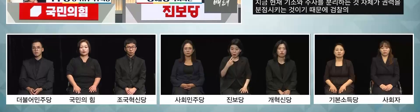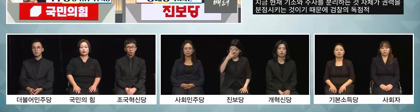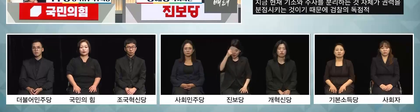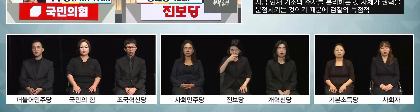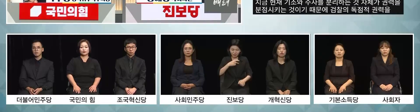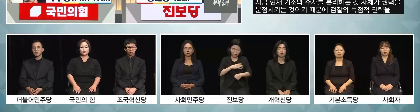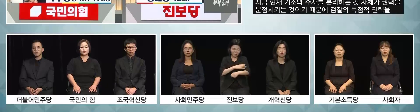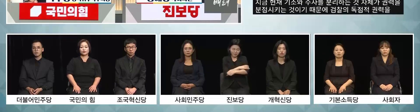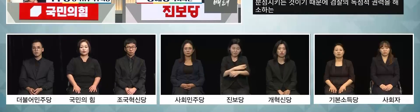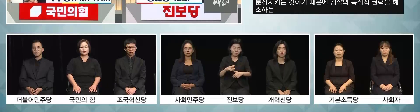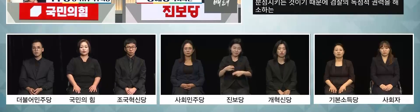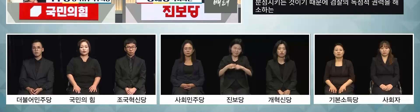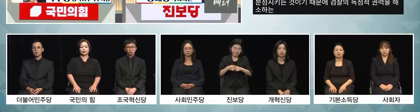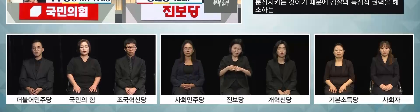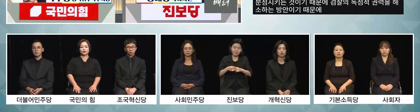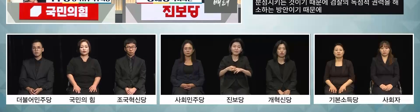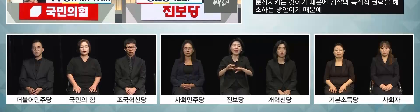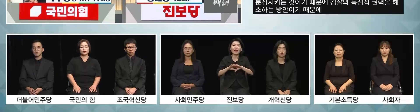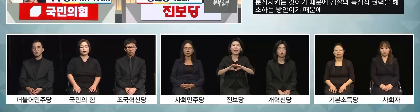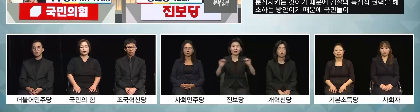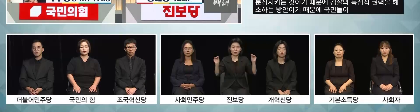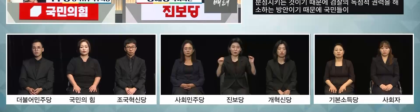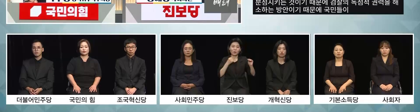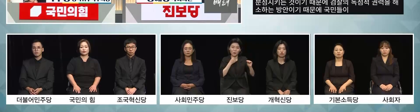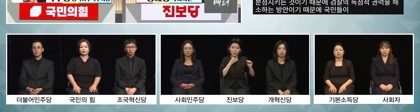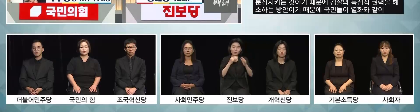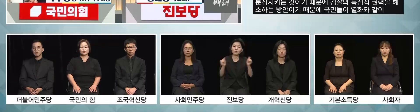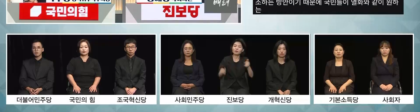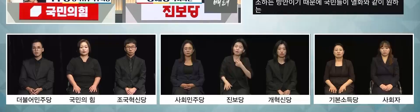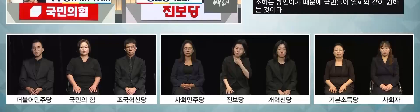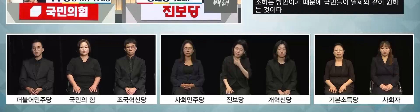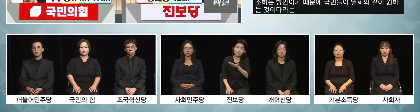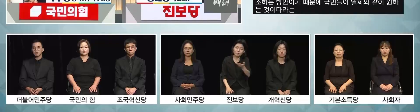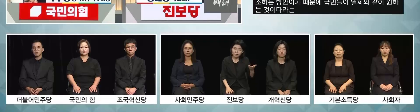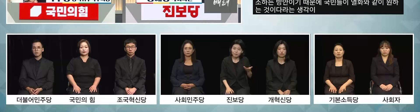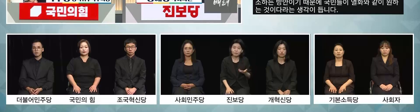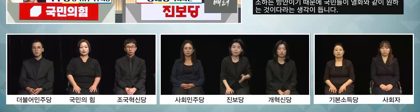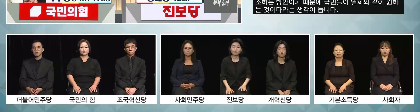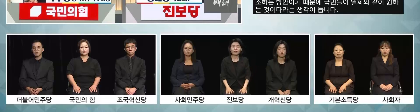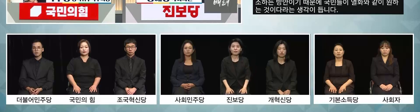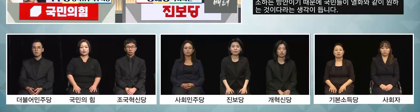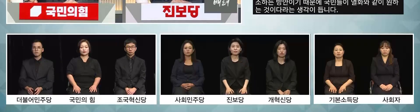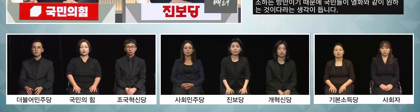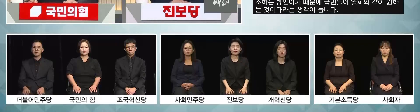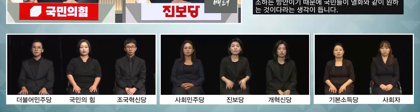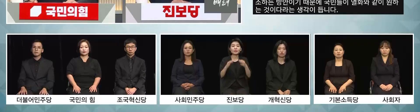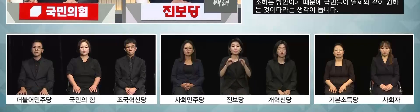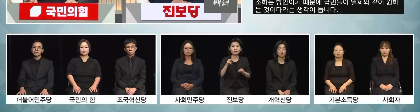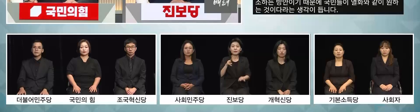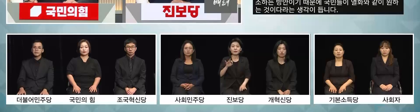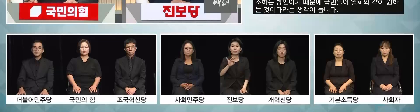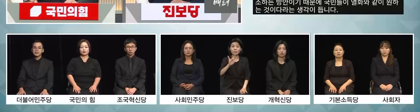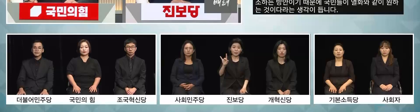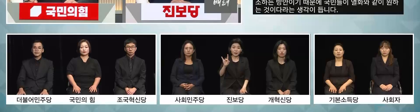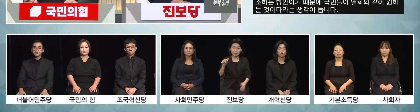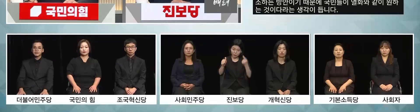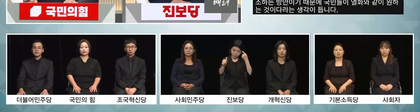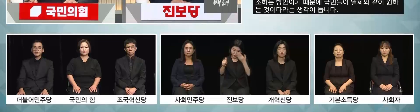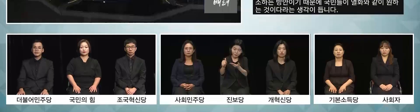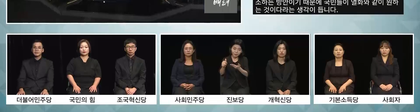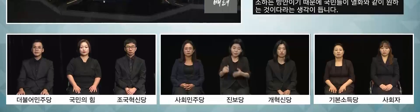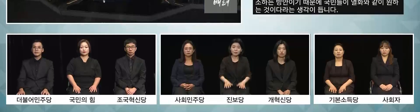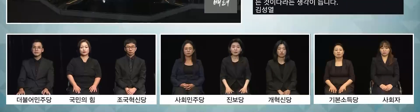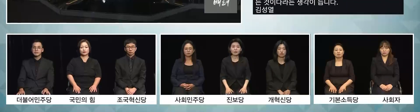때문에 국민들이 열화와 같이 원하는 것이다라고 생각이 듭니다. 김영배 의원님께 질문 드리겠습니다. 이와 관련해서 보완